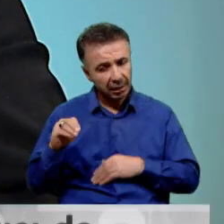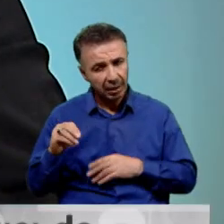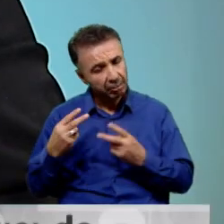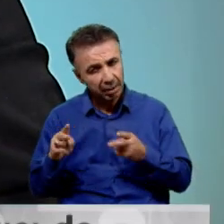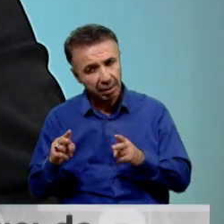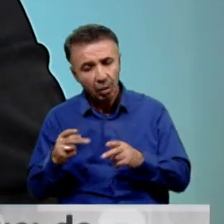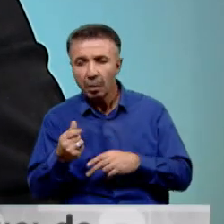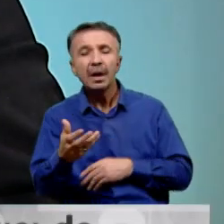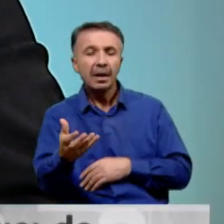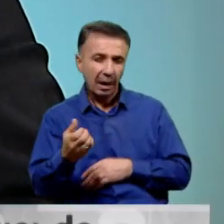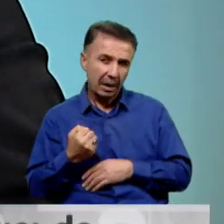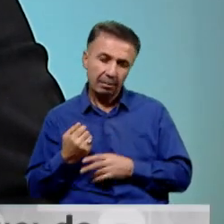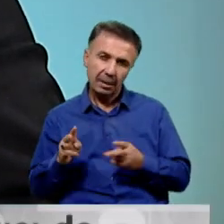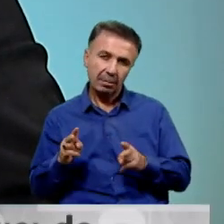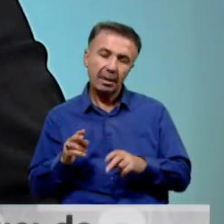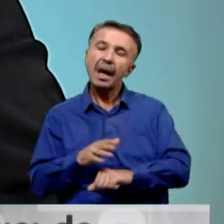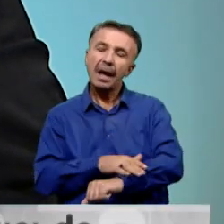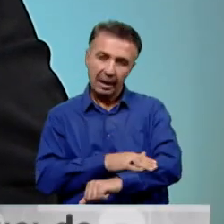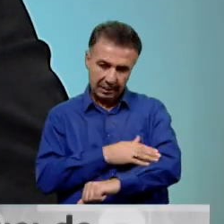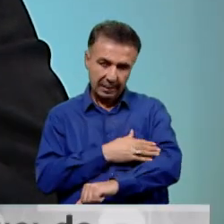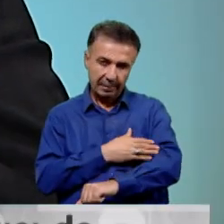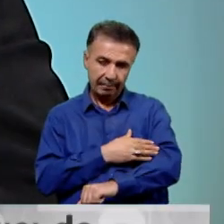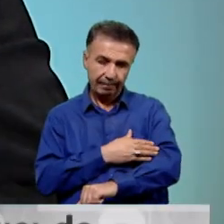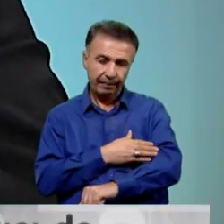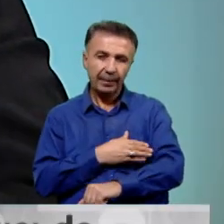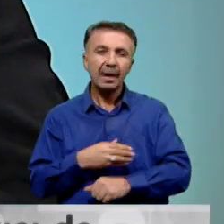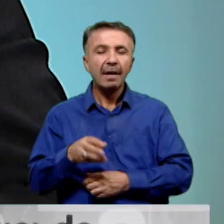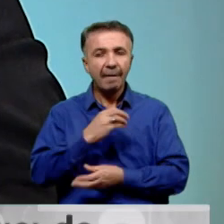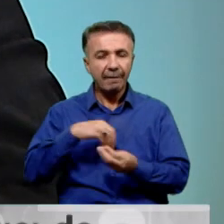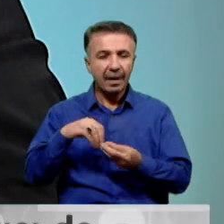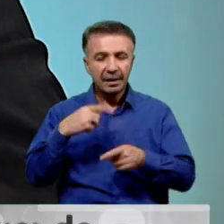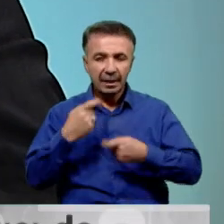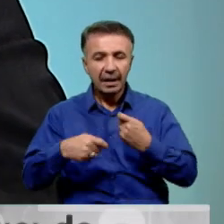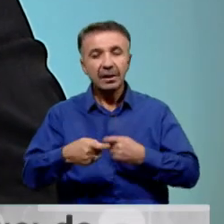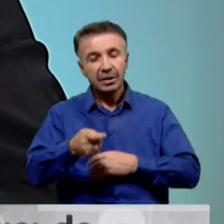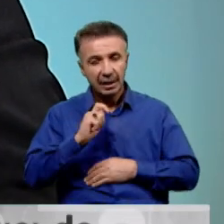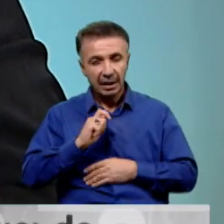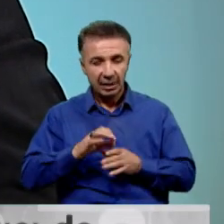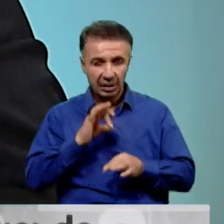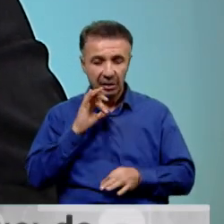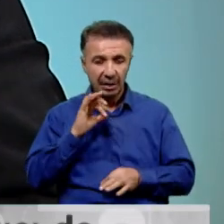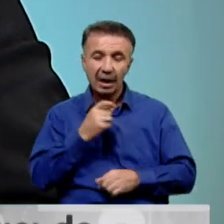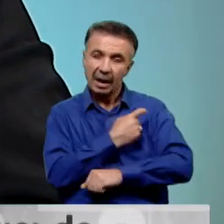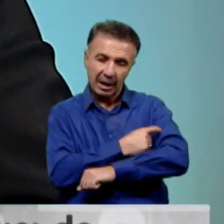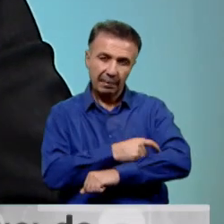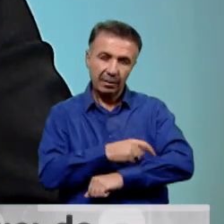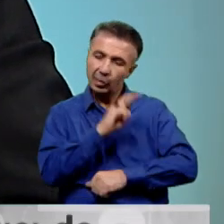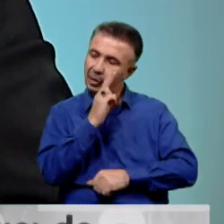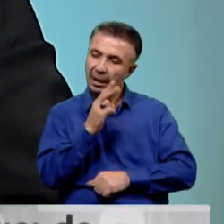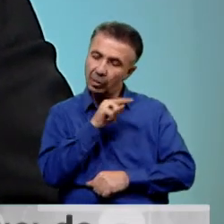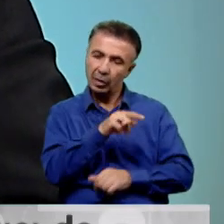parayı alıp kullanabilir. Onun için helaldir. Faizli kredi çekene haramdır ve onun vebali günahı ona